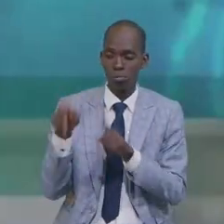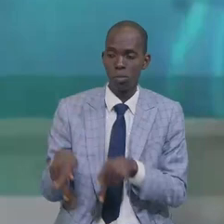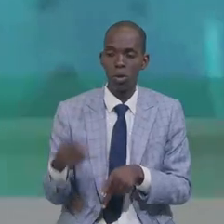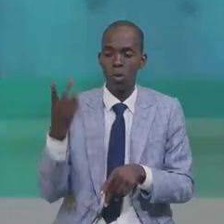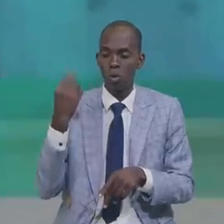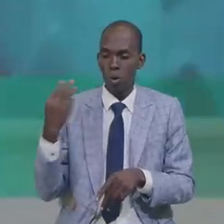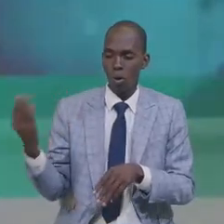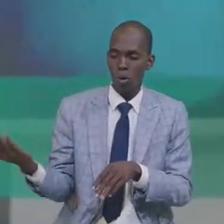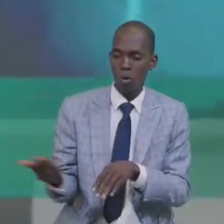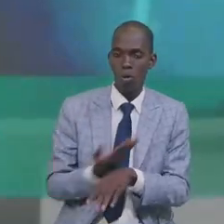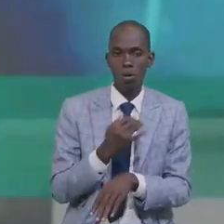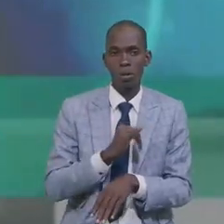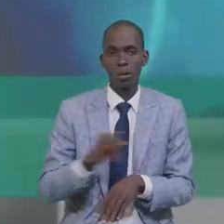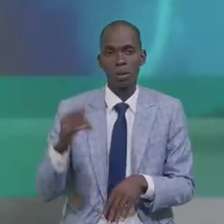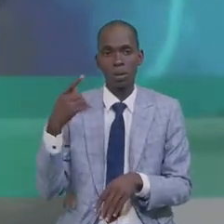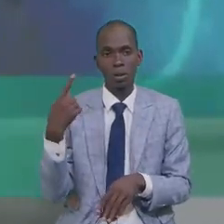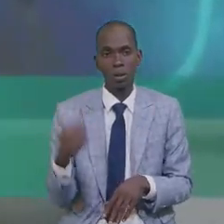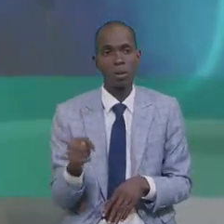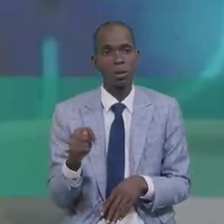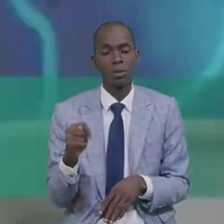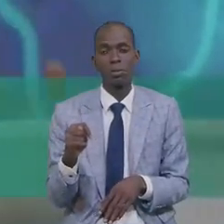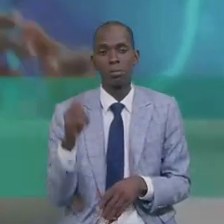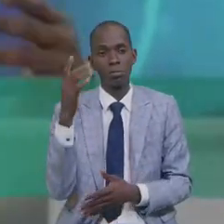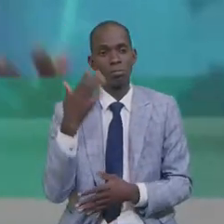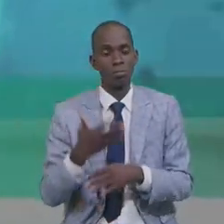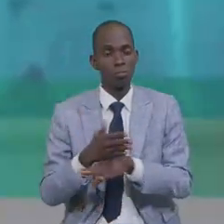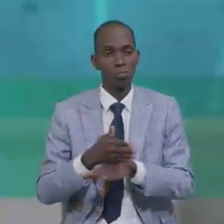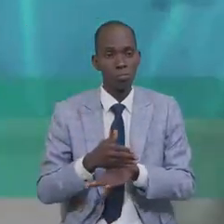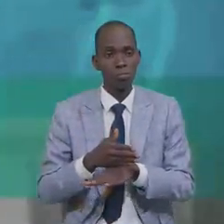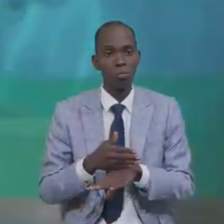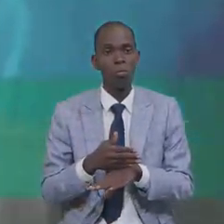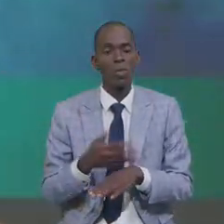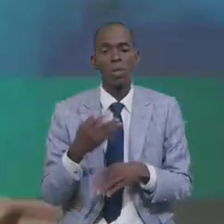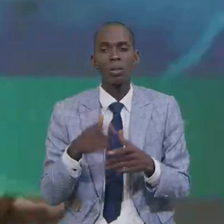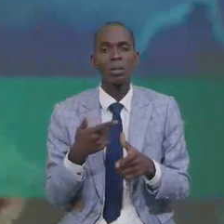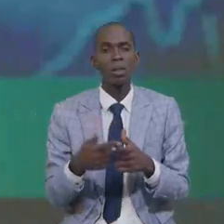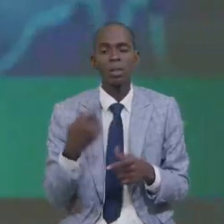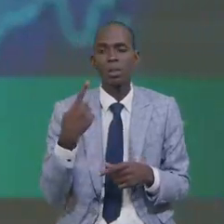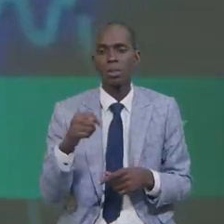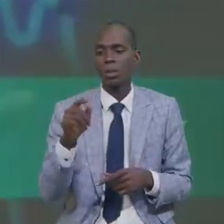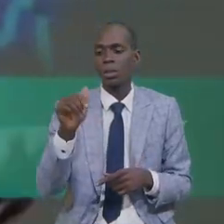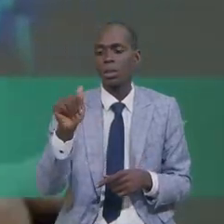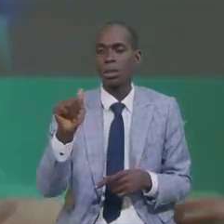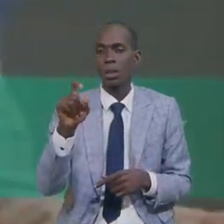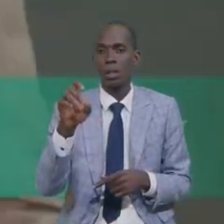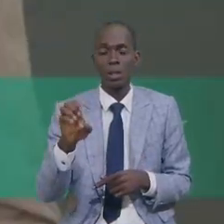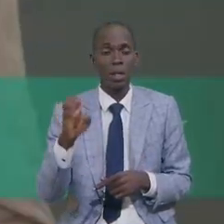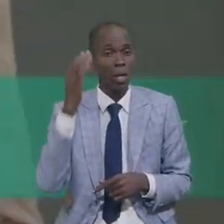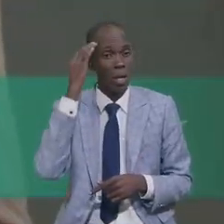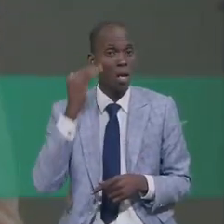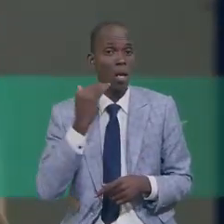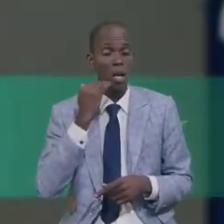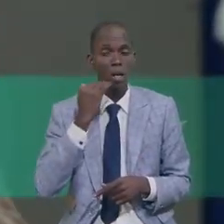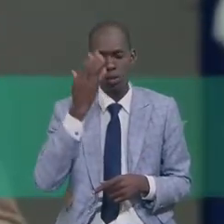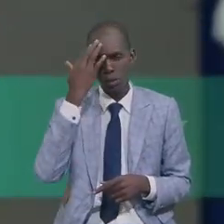Verset 5. Et comme l'un d'eux abattait une poupre, le fer, la tête de la